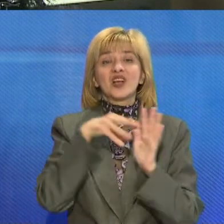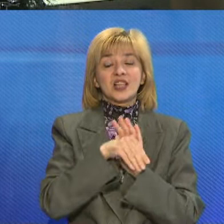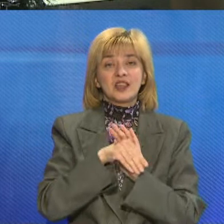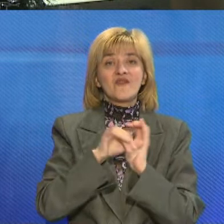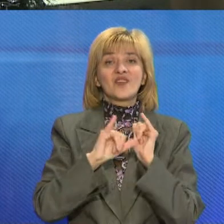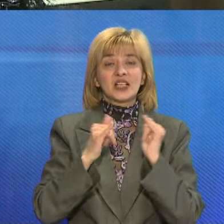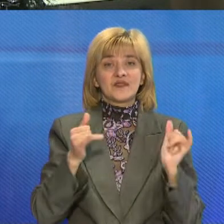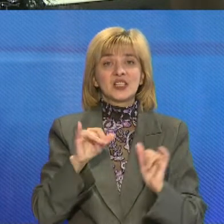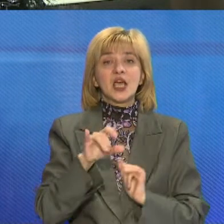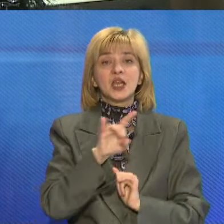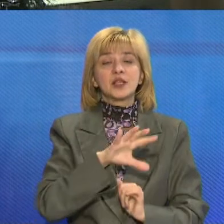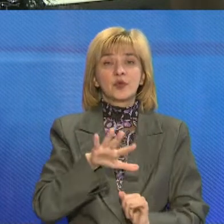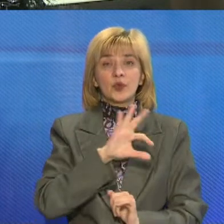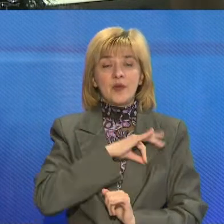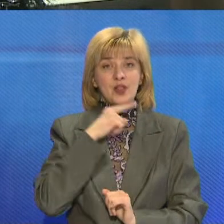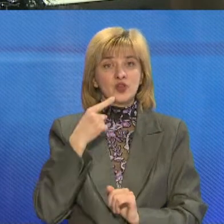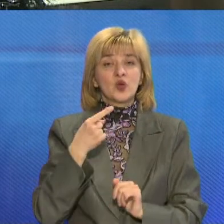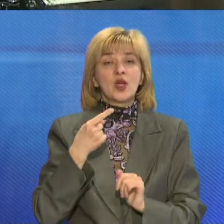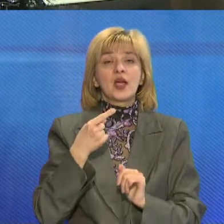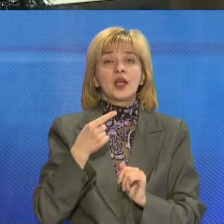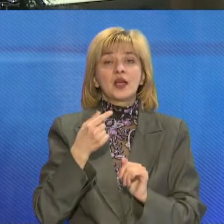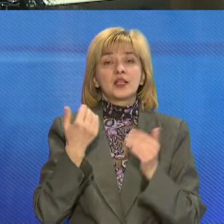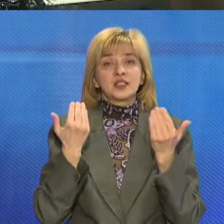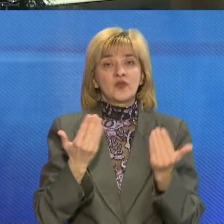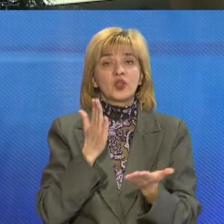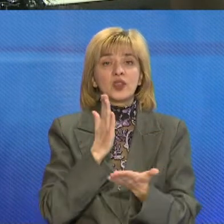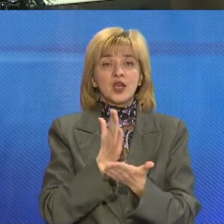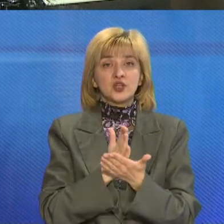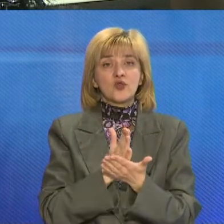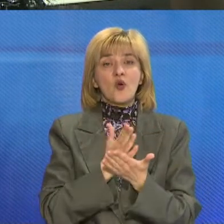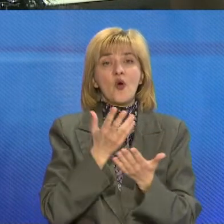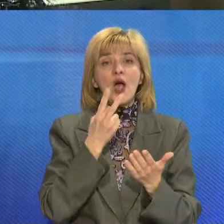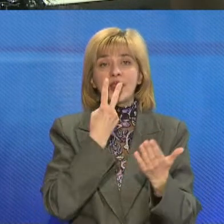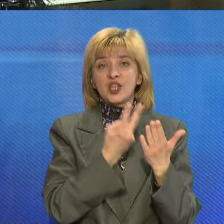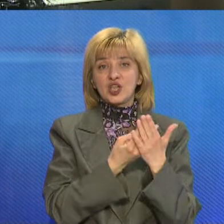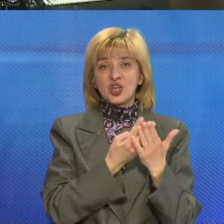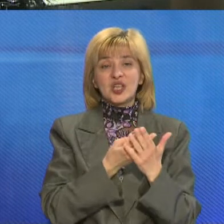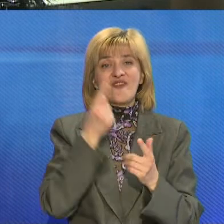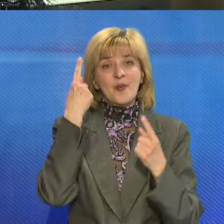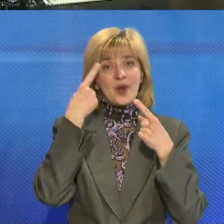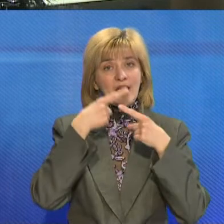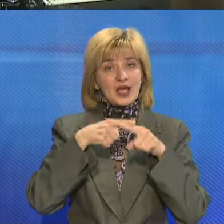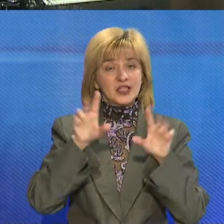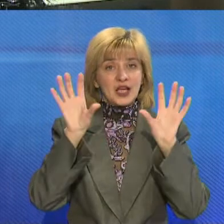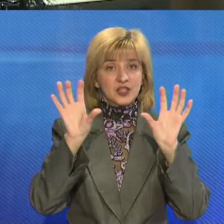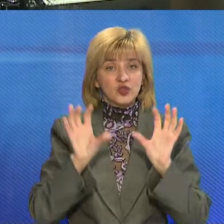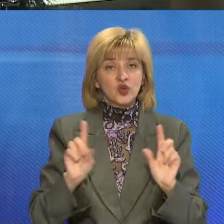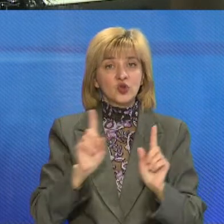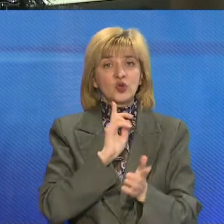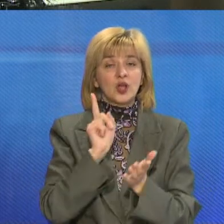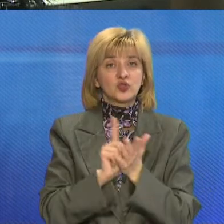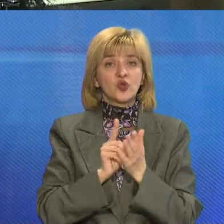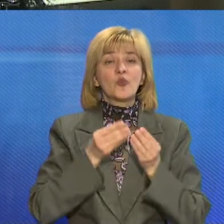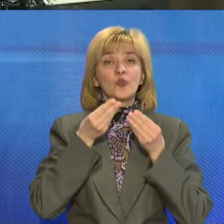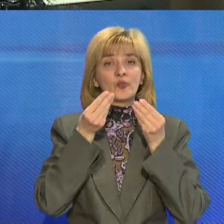это само собой понятно, но оно сегодня нашло отражение в проекте Конституции, что, в принципе, должно сподвигать людей действительно